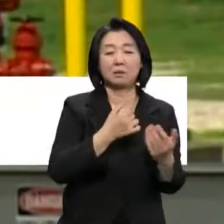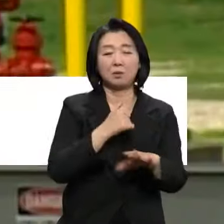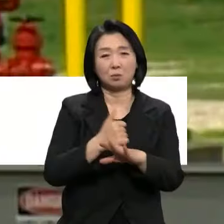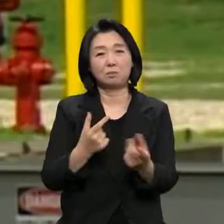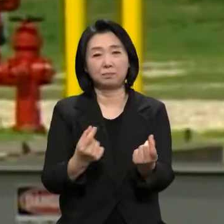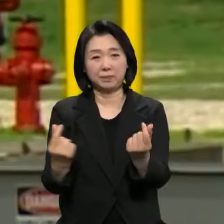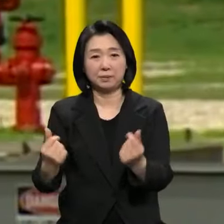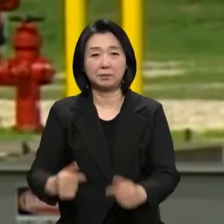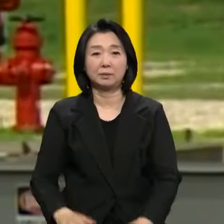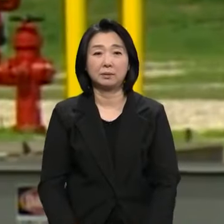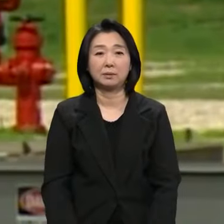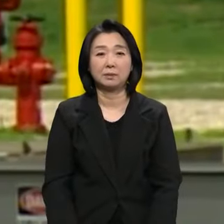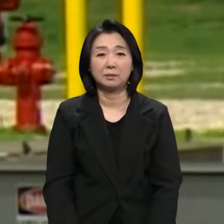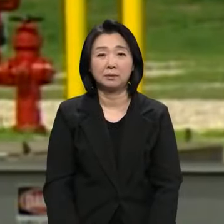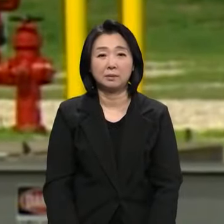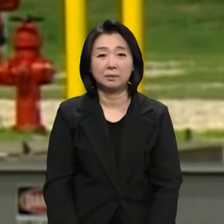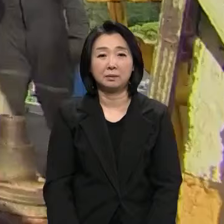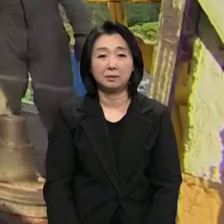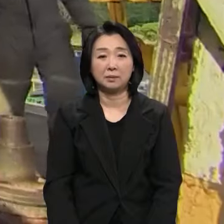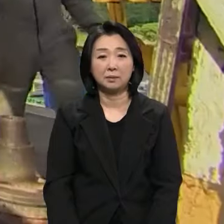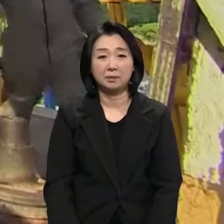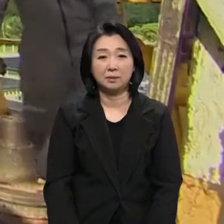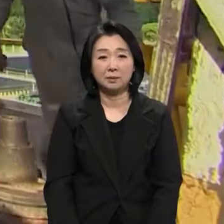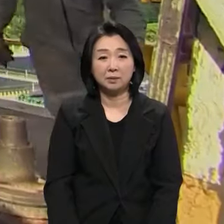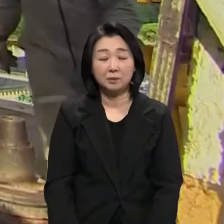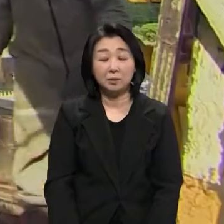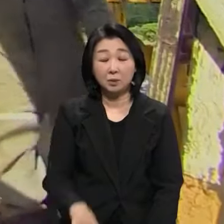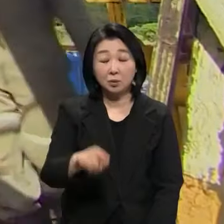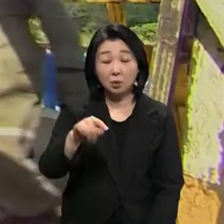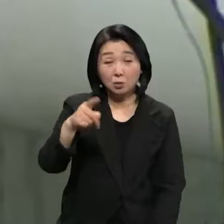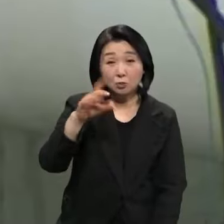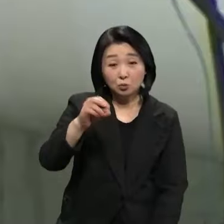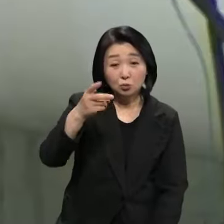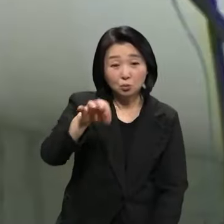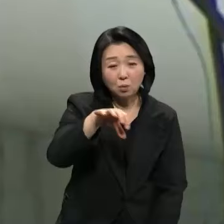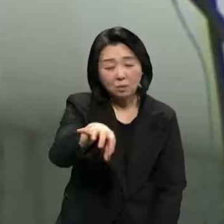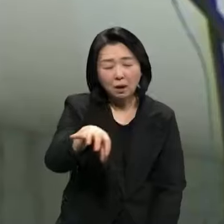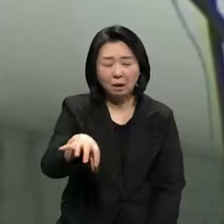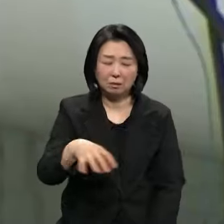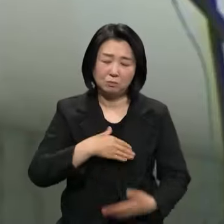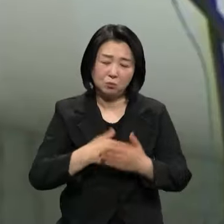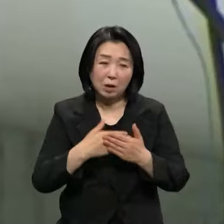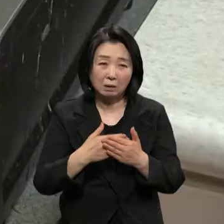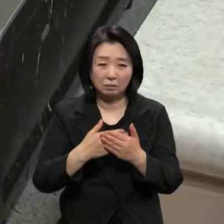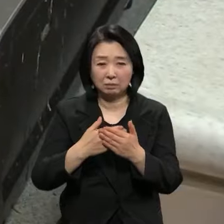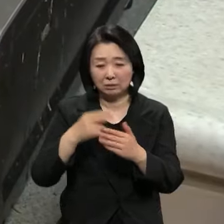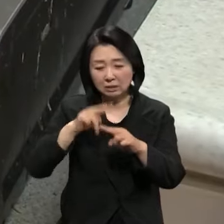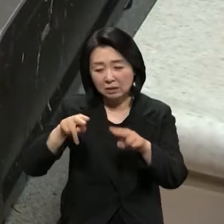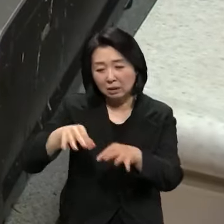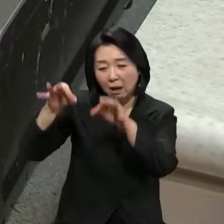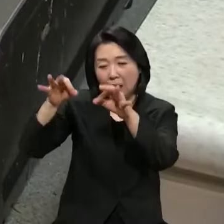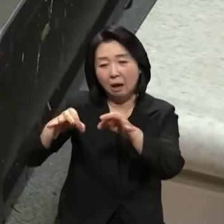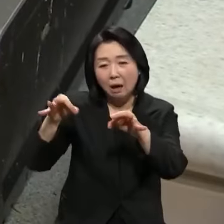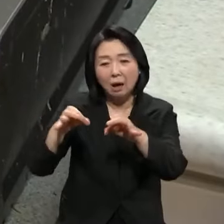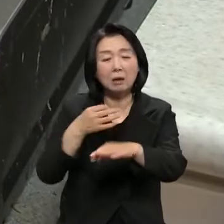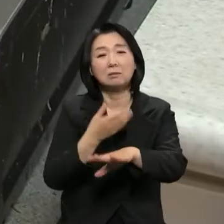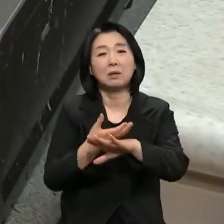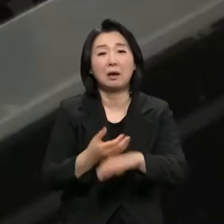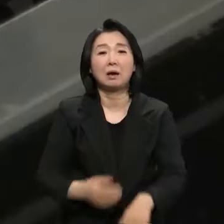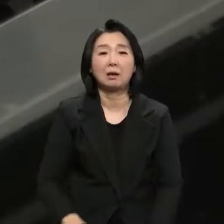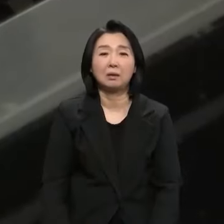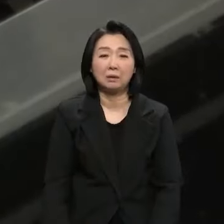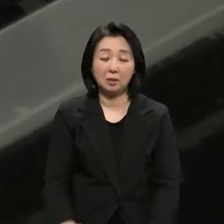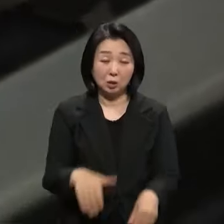같아요. 이런 가운데 중동 불안과 함께 들썩이고 있는 유가는 변수입니다. 여기다 총선